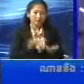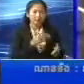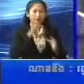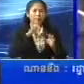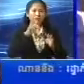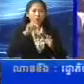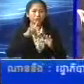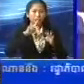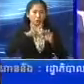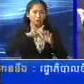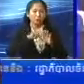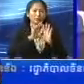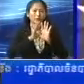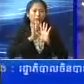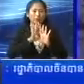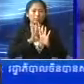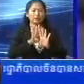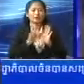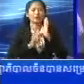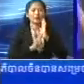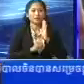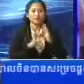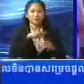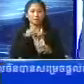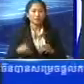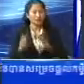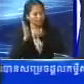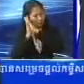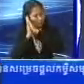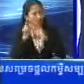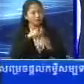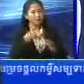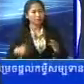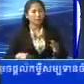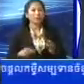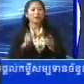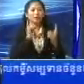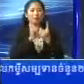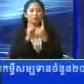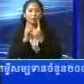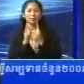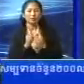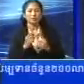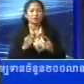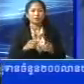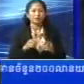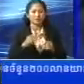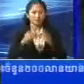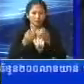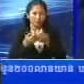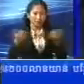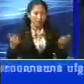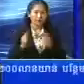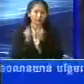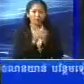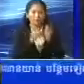ណ៍នោះក្នុងឱកាសស្នាក់នៅប្រទេសចិនសម្ដេចនាយកនាយករដ្ឋមន្ត្រីបានជួបពិភាក្សាការងារទ្វេភាគីដាច់ដោយឡែកពីគ្នាជាមួយ